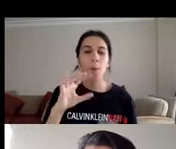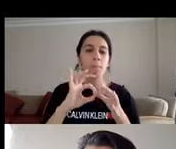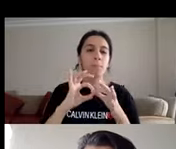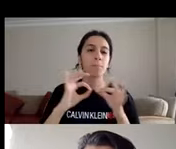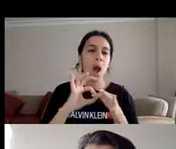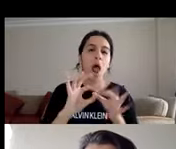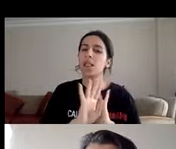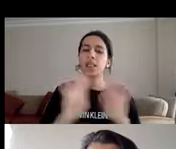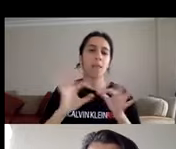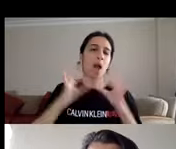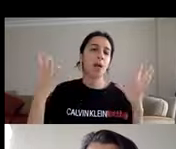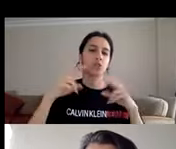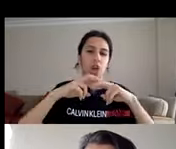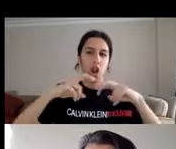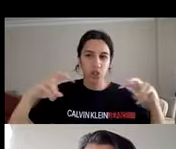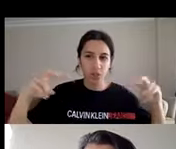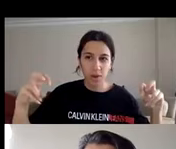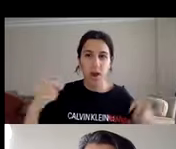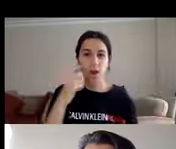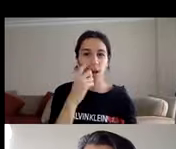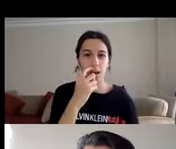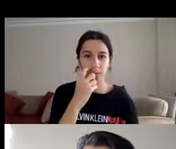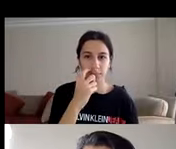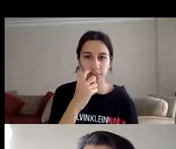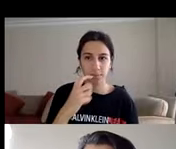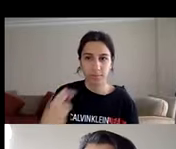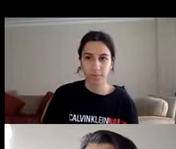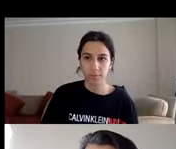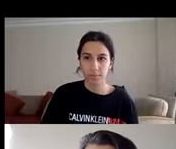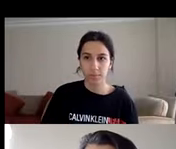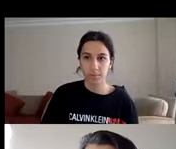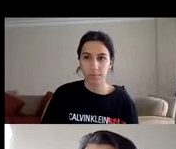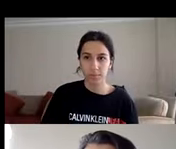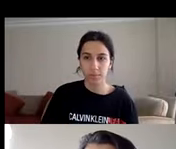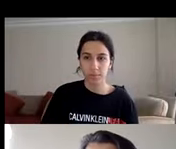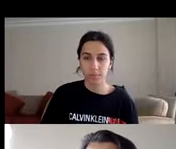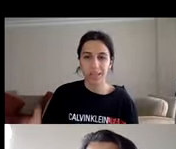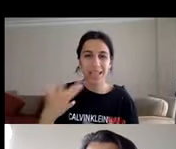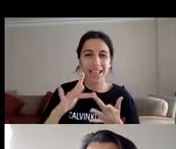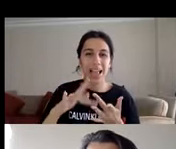araştırmacılardan oluşan bütün işte TCP, IP, HTTPS internet altyapısını geliştiren